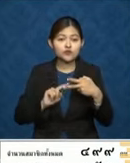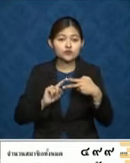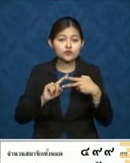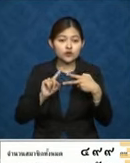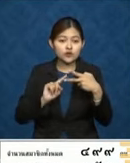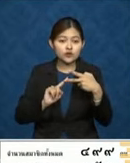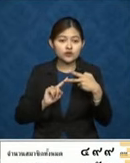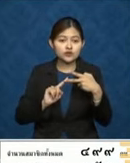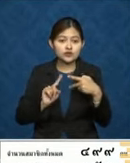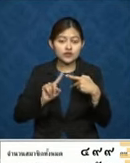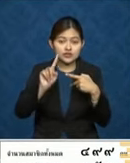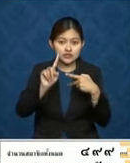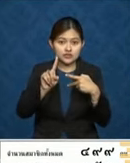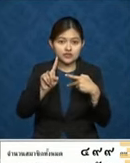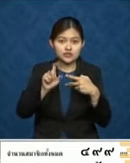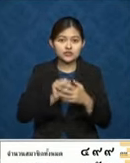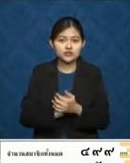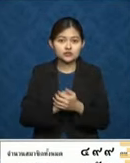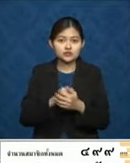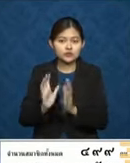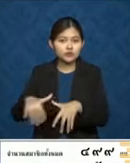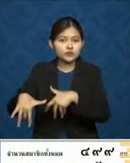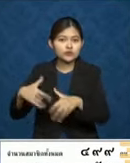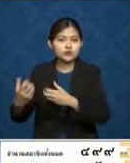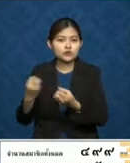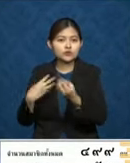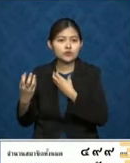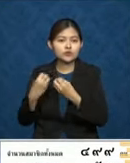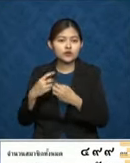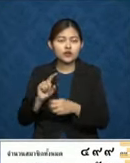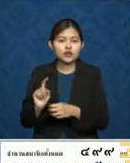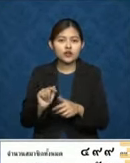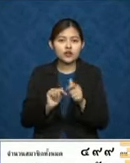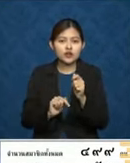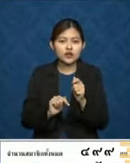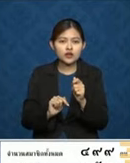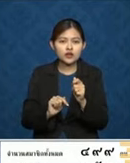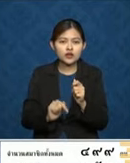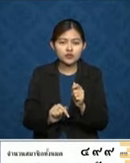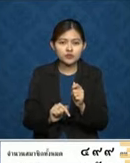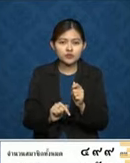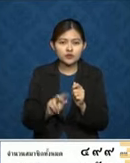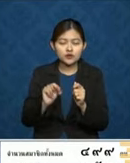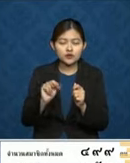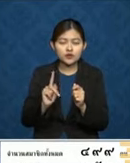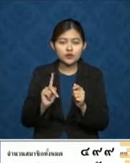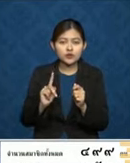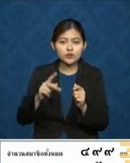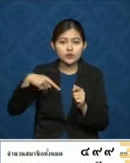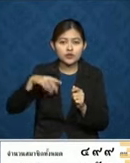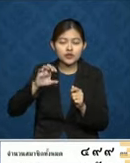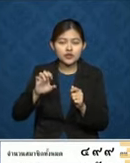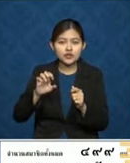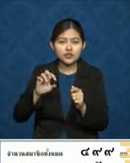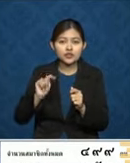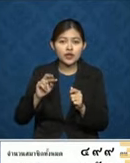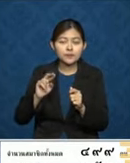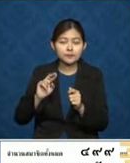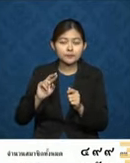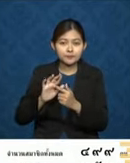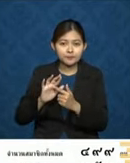แรกดิฉันได้รับการร้องเรียนจากพี่น้องชาวตำบลกรุงชิงอำเภอนพพิตำถึงปัญหาความเดือด